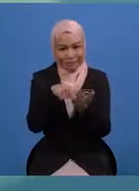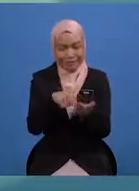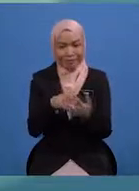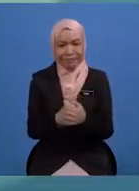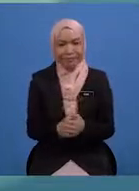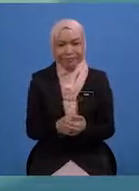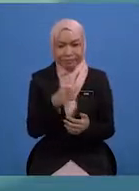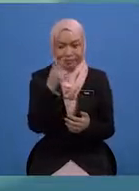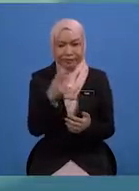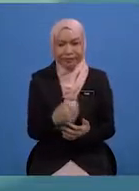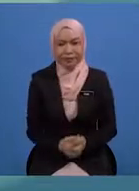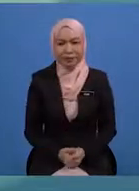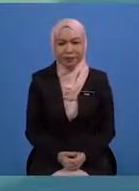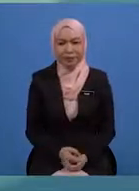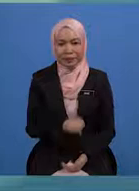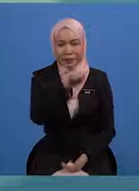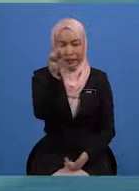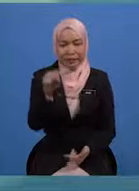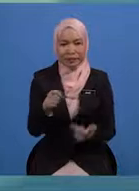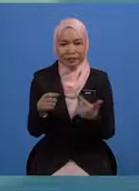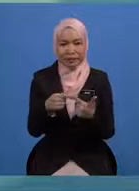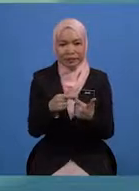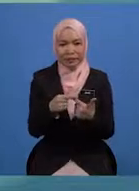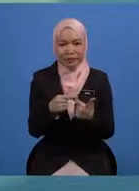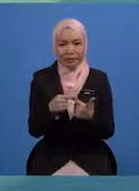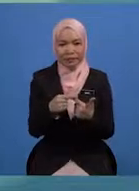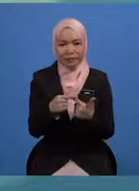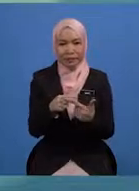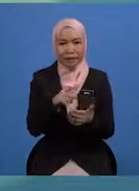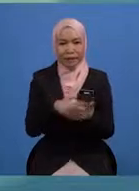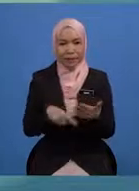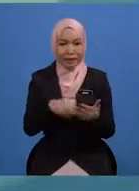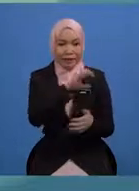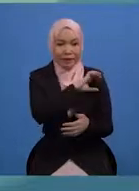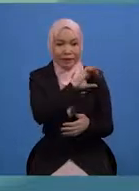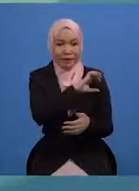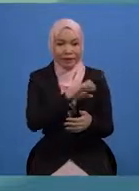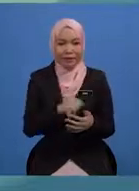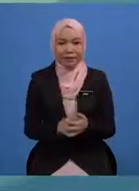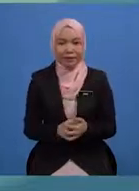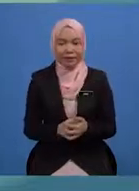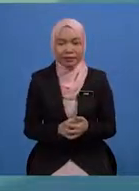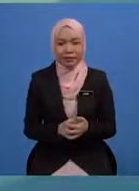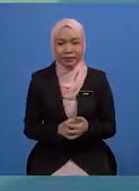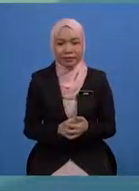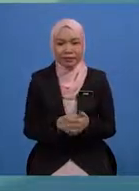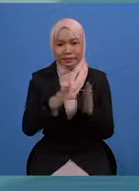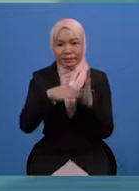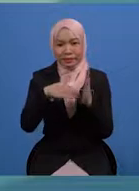Soalan yang kedua, apakah ciri-ciri dan gaya karya catan dalam aliran Rokoko?